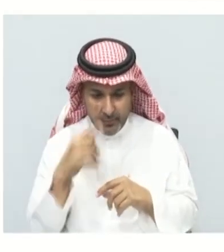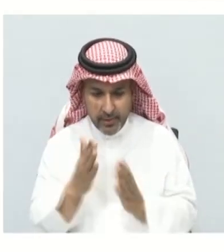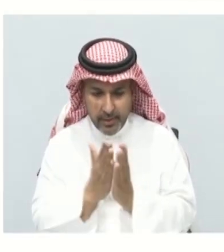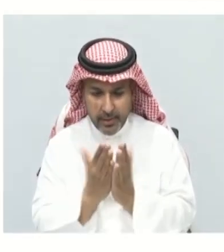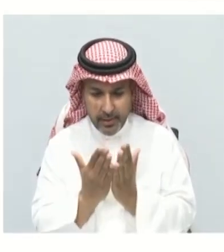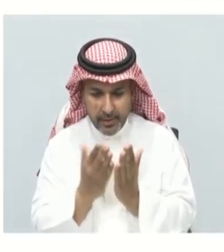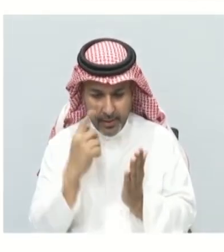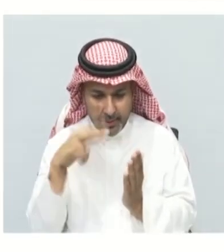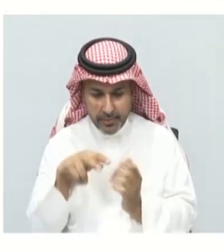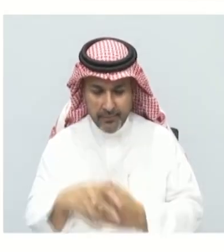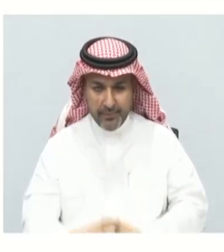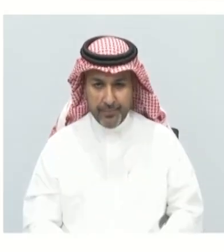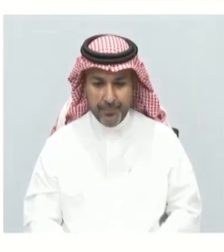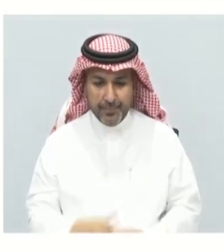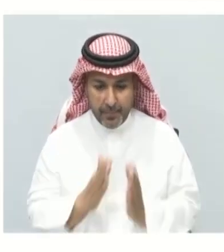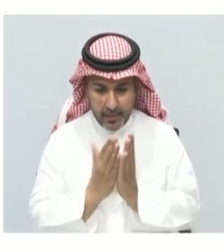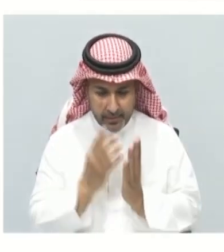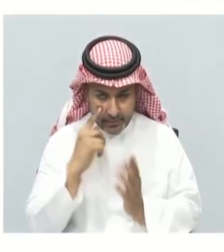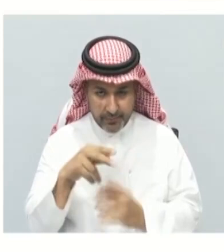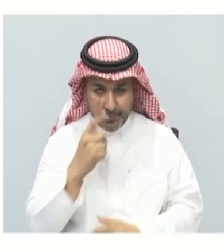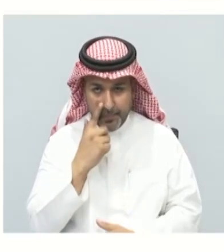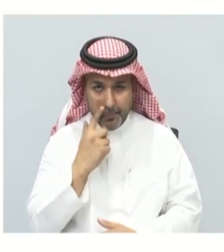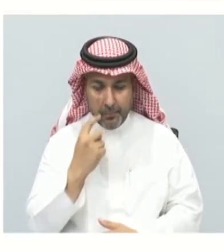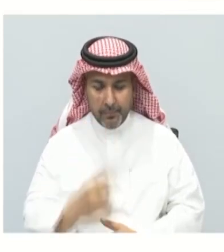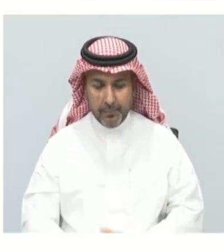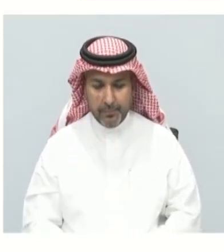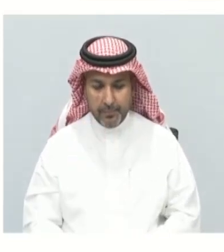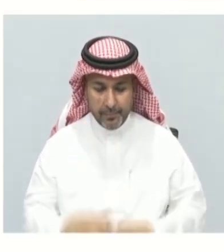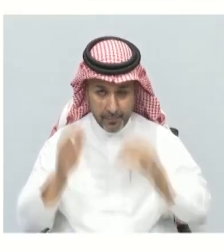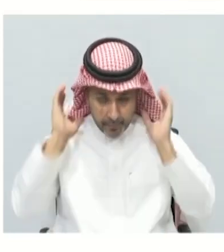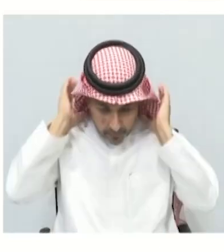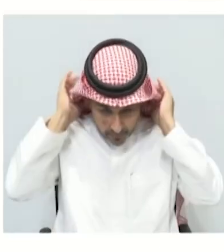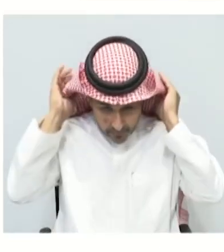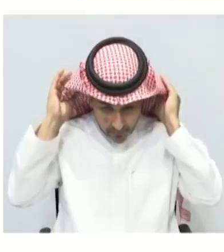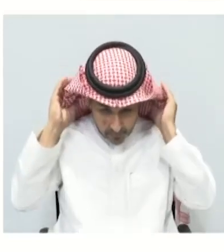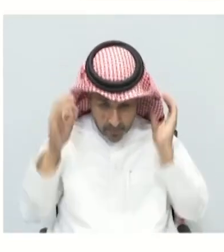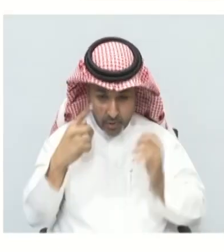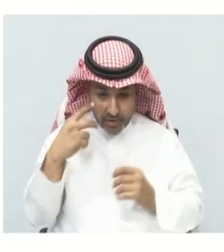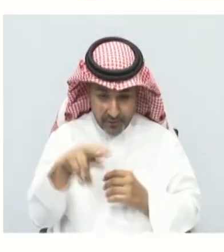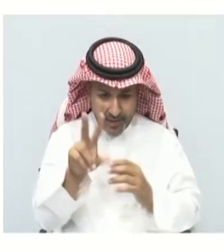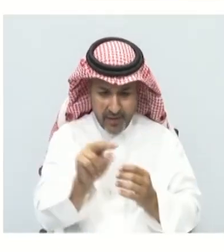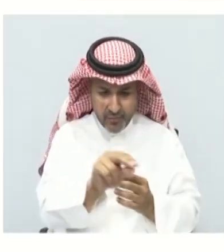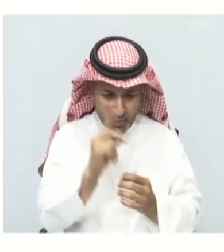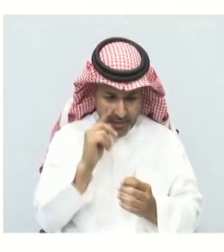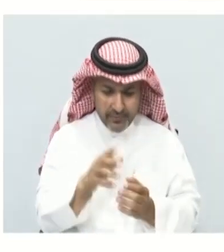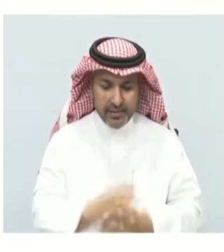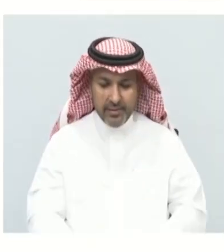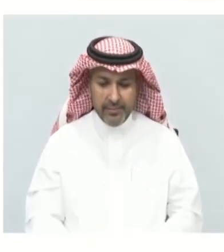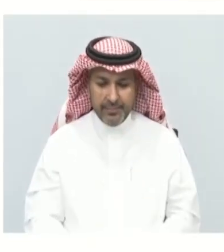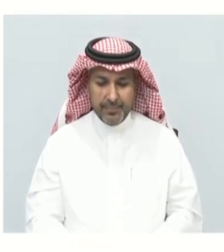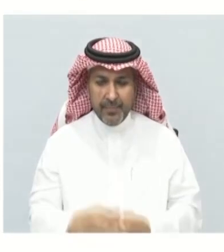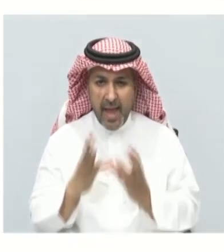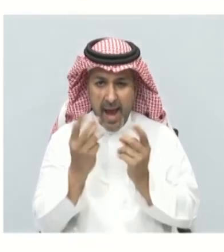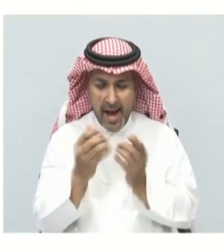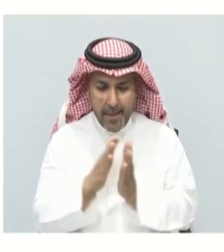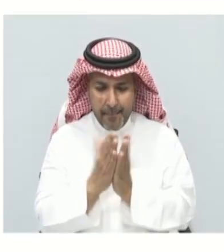عندك في هذه الصفحه اقرا الجزئيه الهامه في الخطوات استنتج الادوات المستخدمه يبدو لي